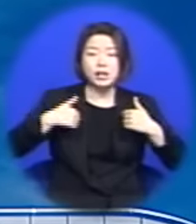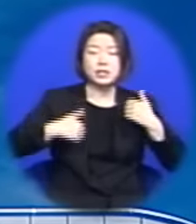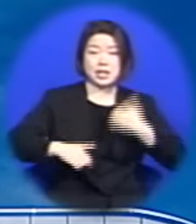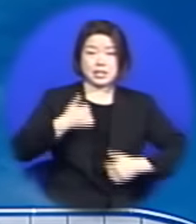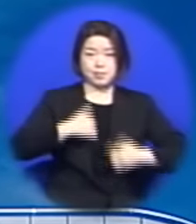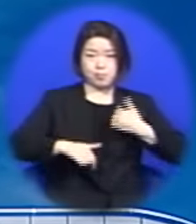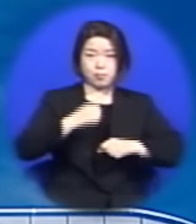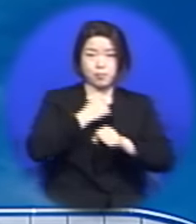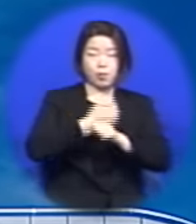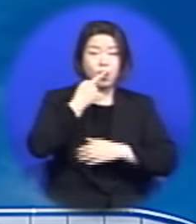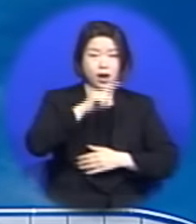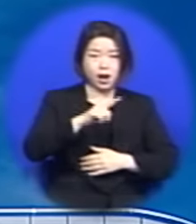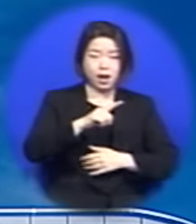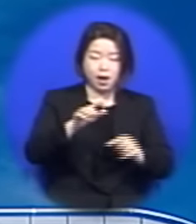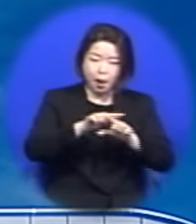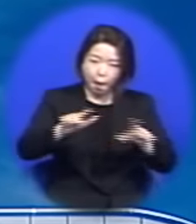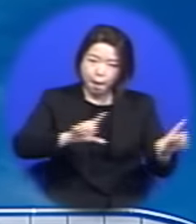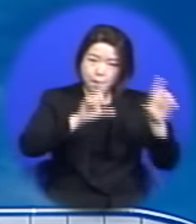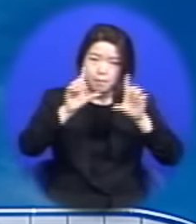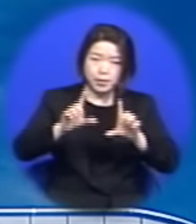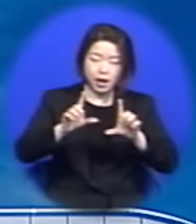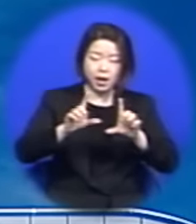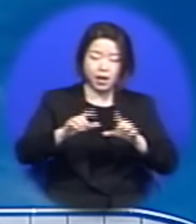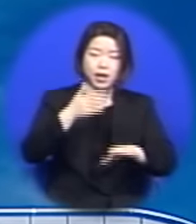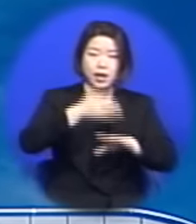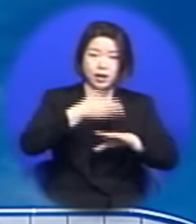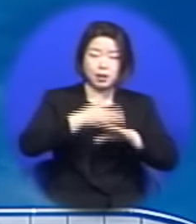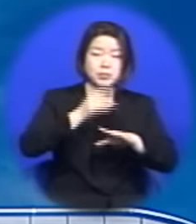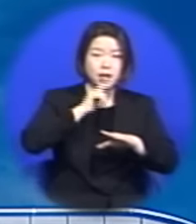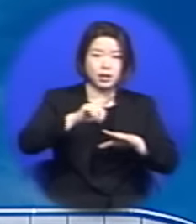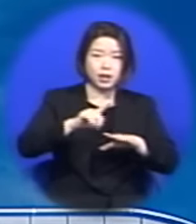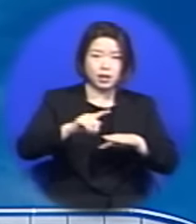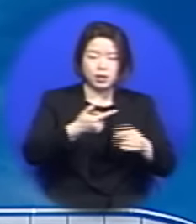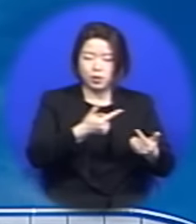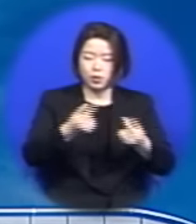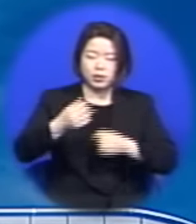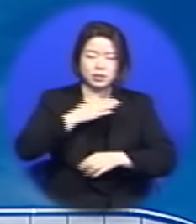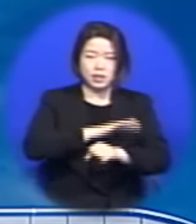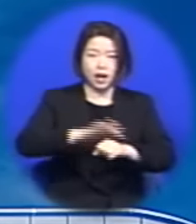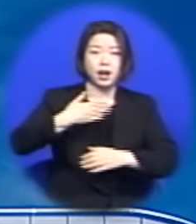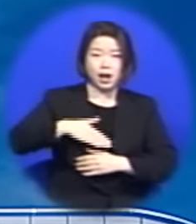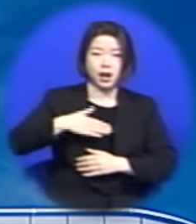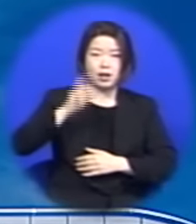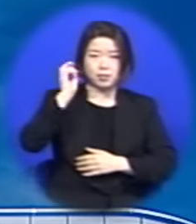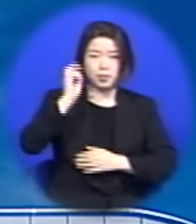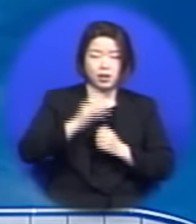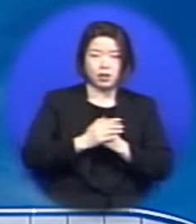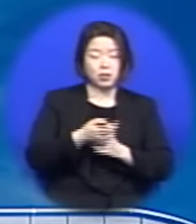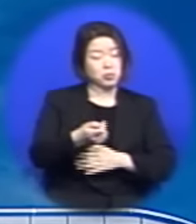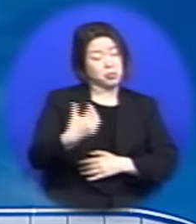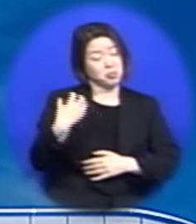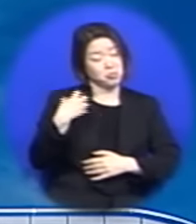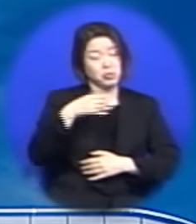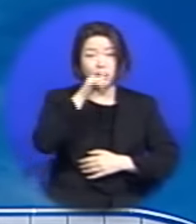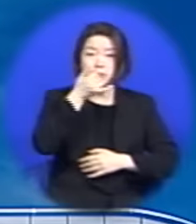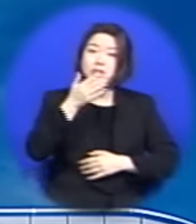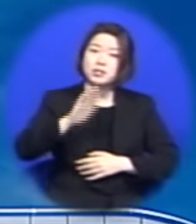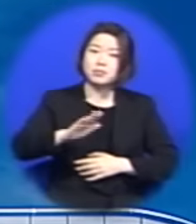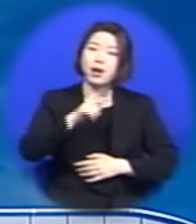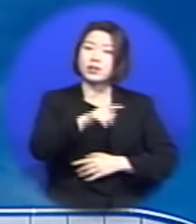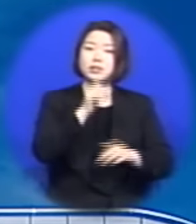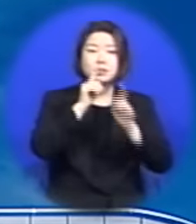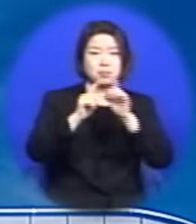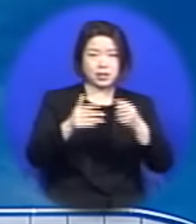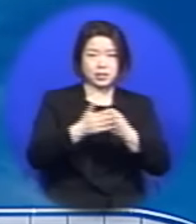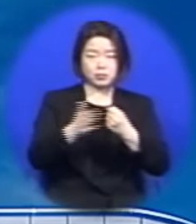기뻐하라 범사에 감사하라 다 잘 아는 말씀이 거예요 좀 부담스럽기는 하지만 뭐 그